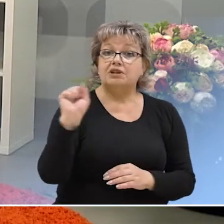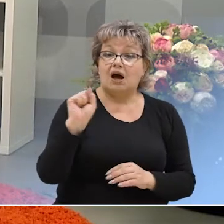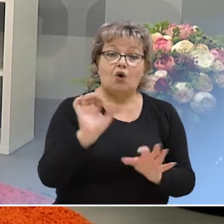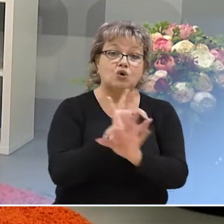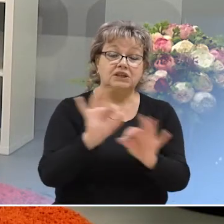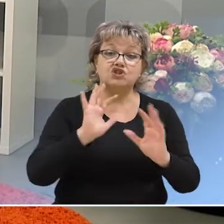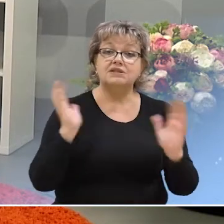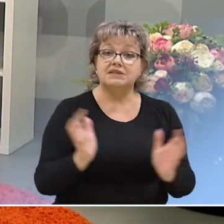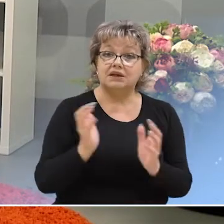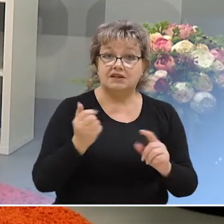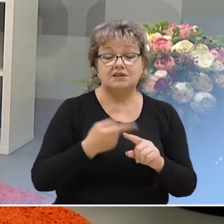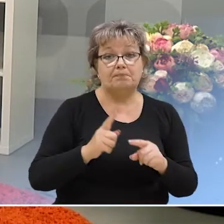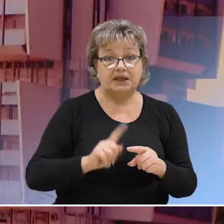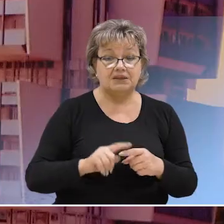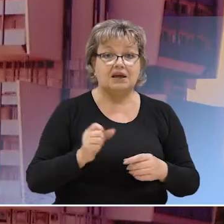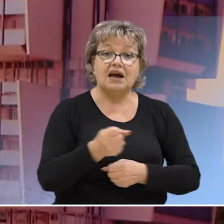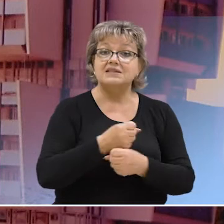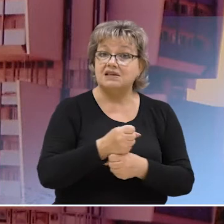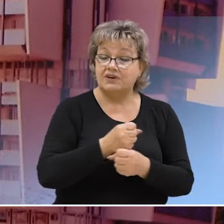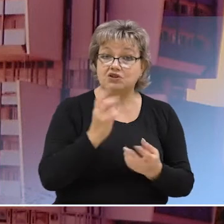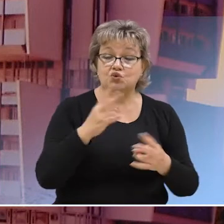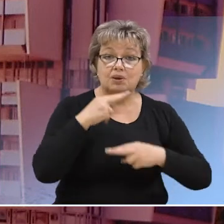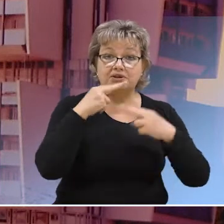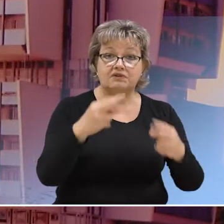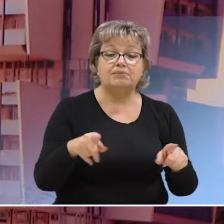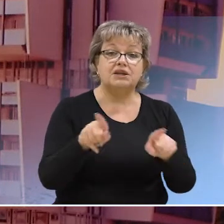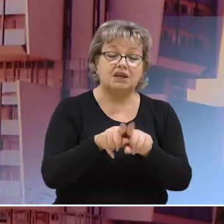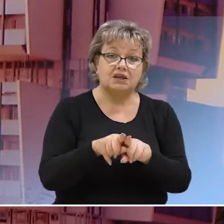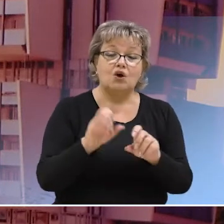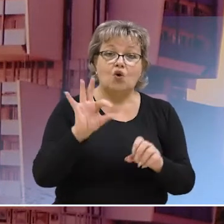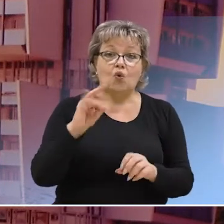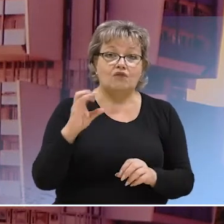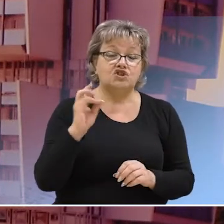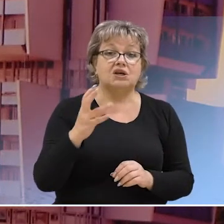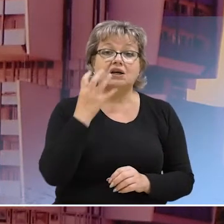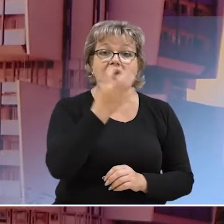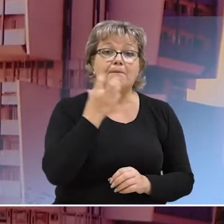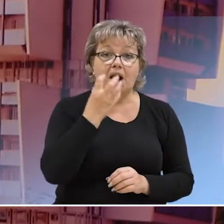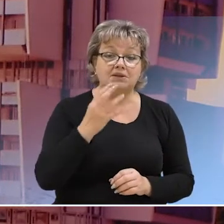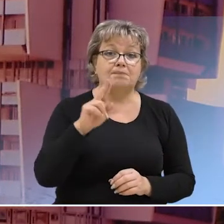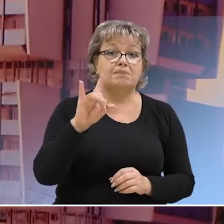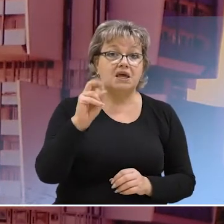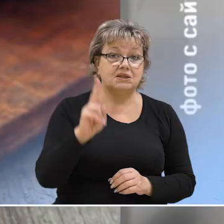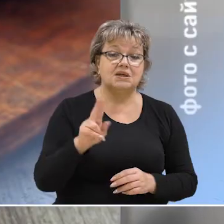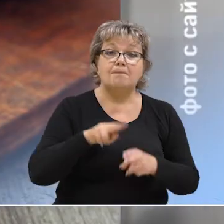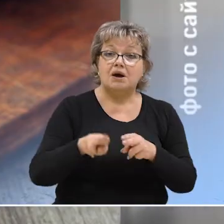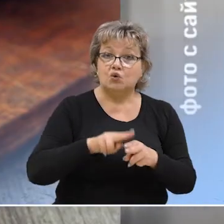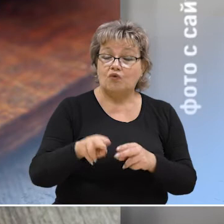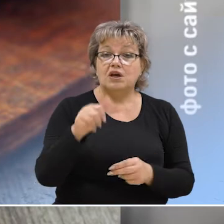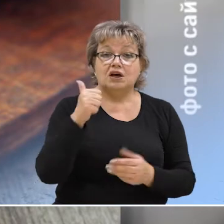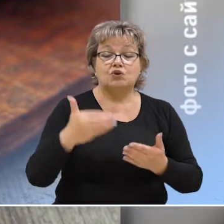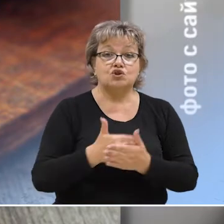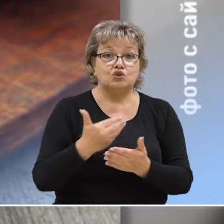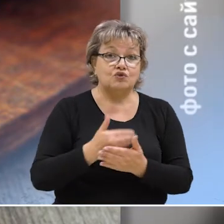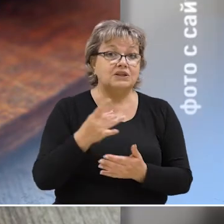витамин А отлично сохраняется при этой самой консервации. Стоит обратить внимание на такие овощи, как томаты, перец, морковь.